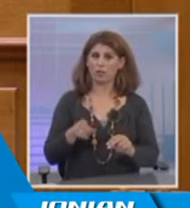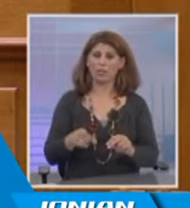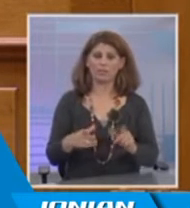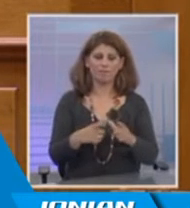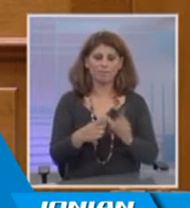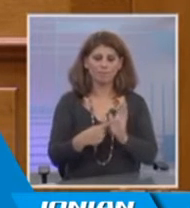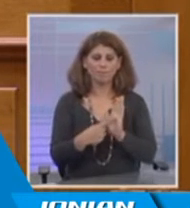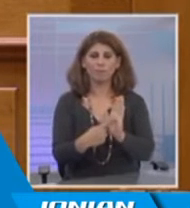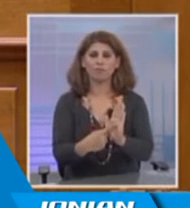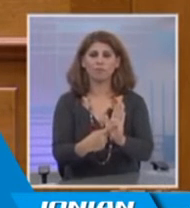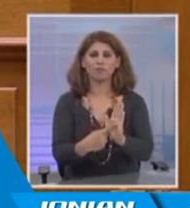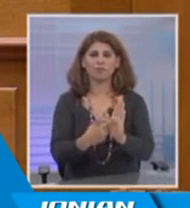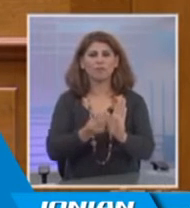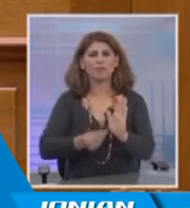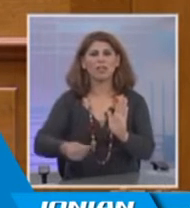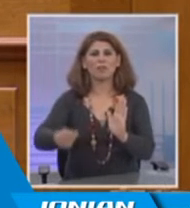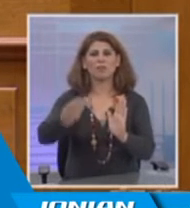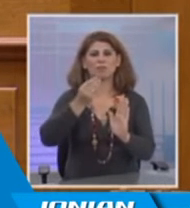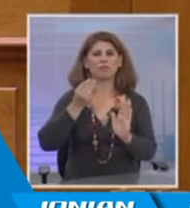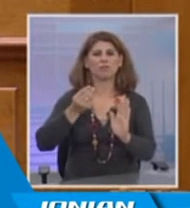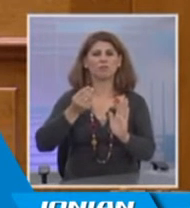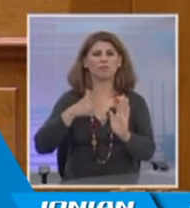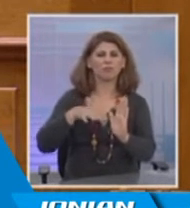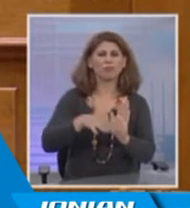δείγμα του ακραίου αμοραλισμού του ΣΥΡΙΖΑ.